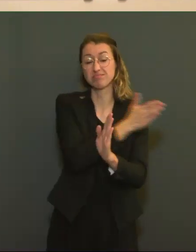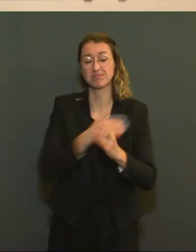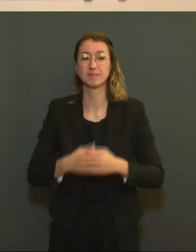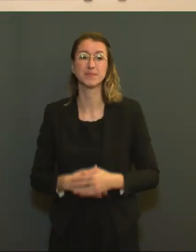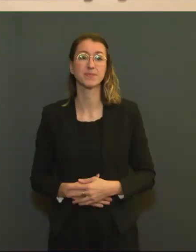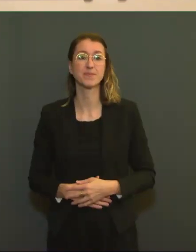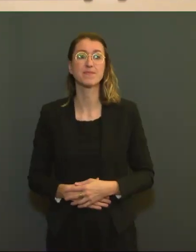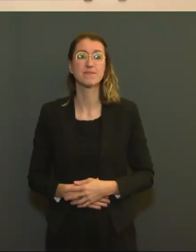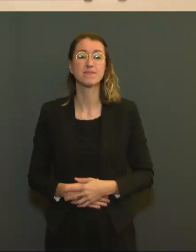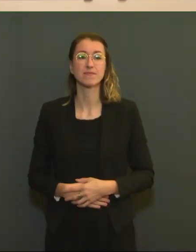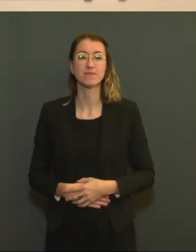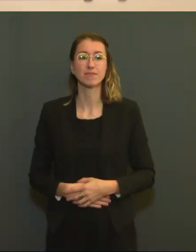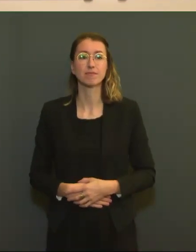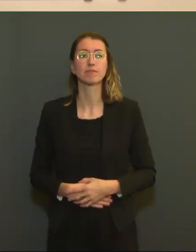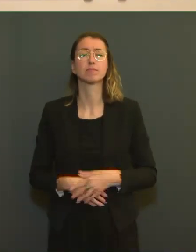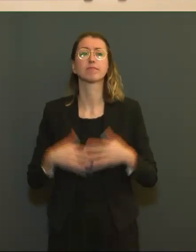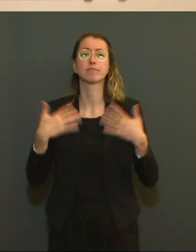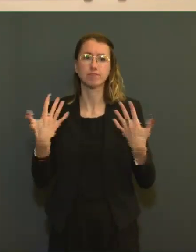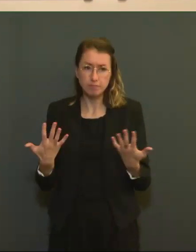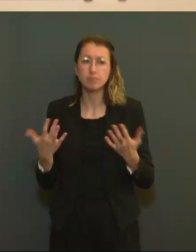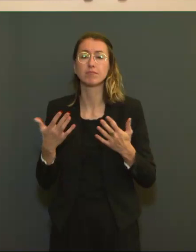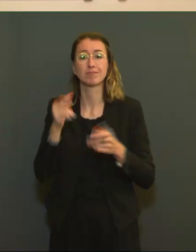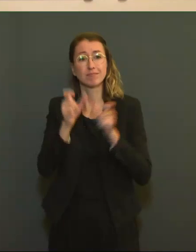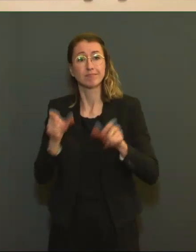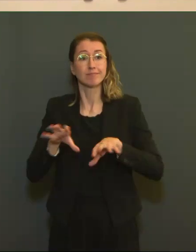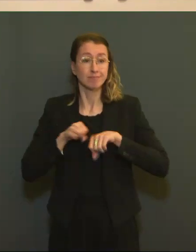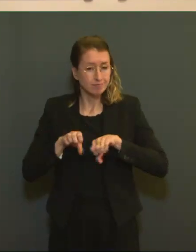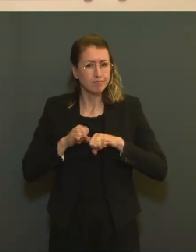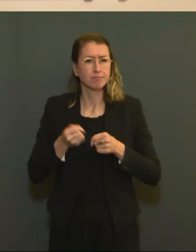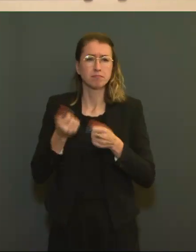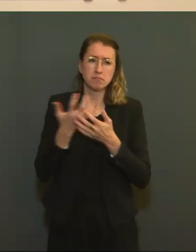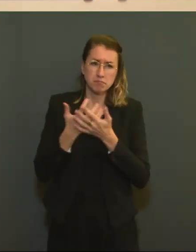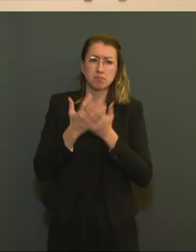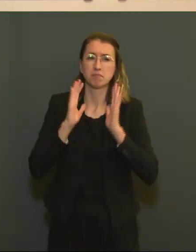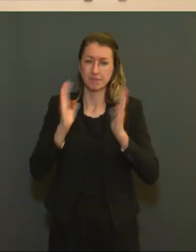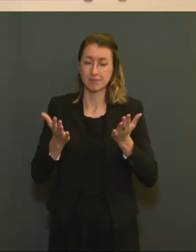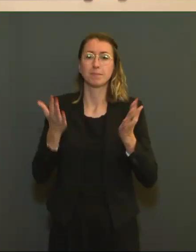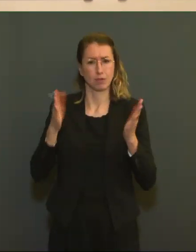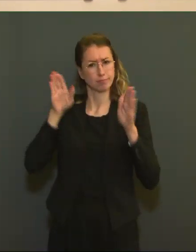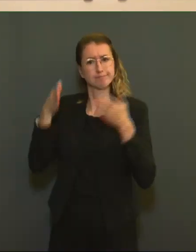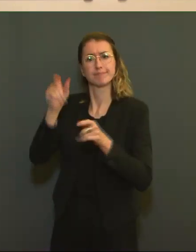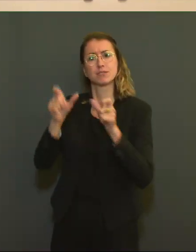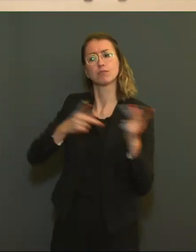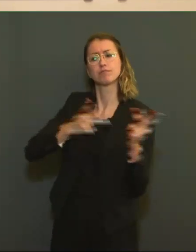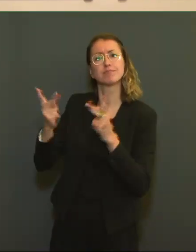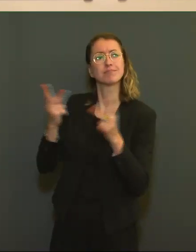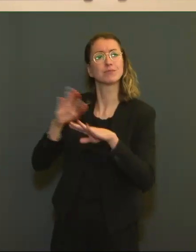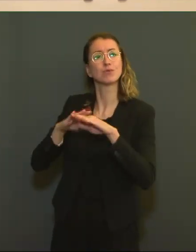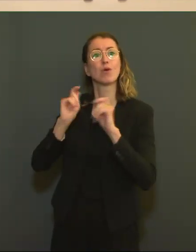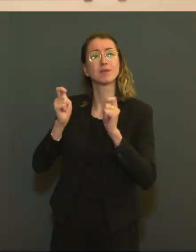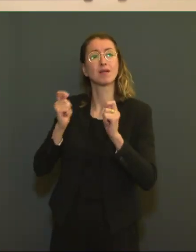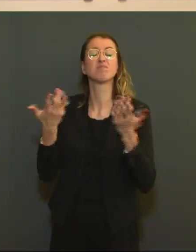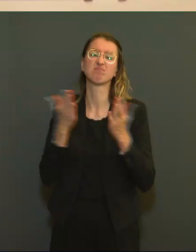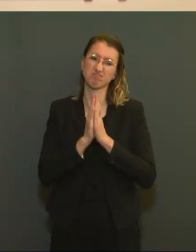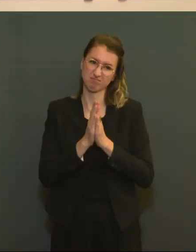Après avoir parlé du nombre de cas, parlons du nombre d'admissions dans les hôpitaux. Et là, malheureusement, on a également une